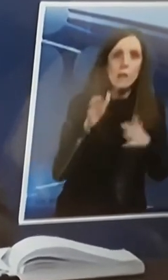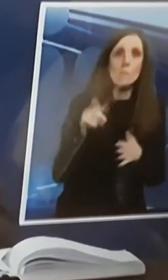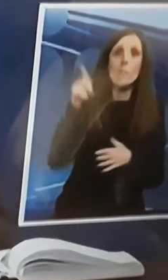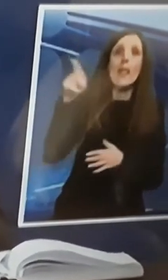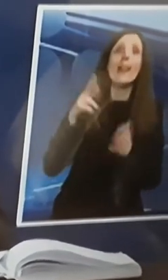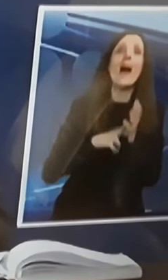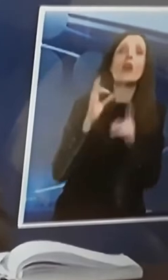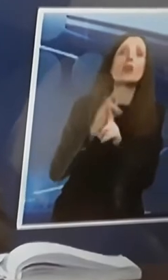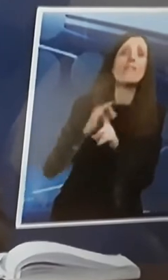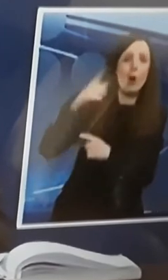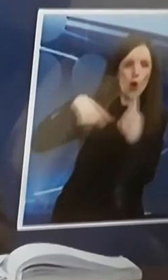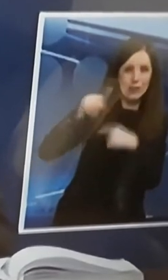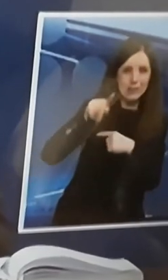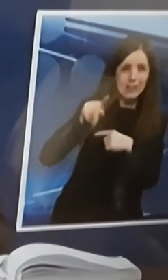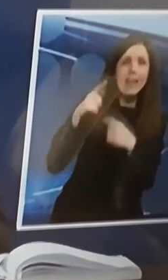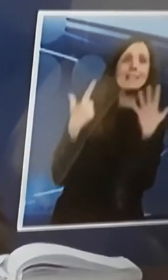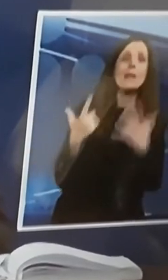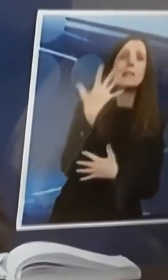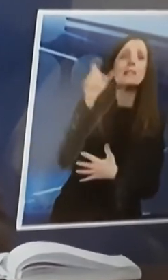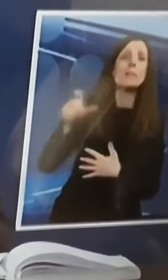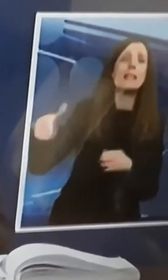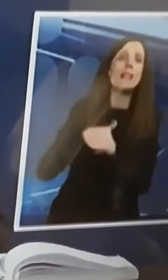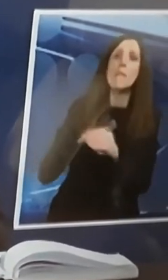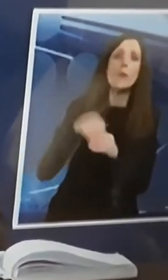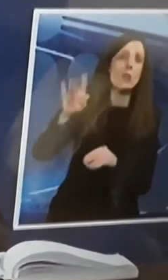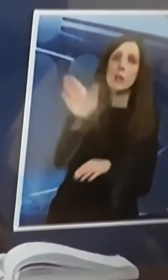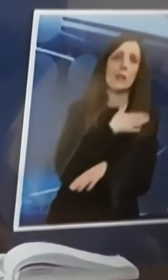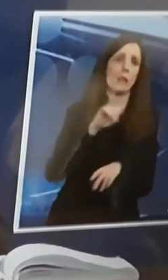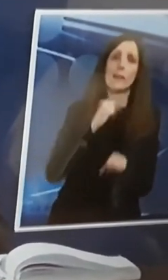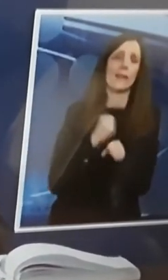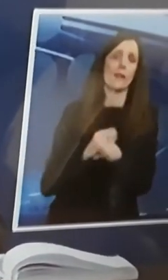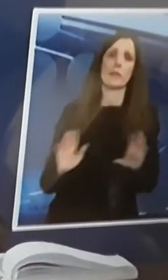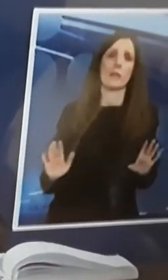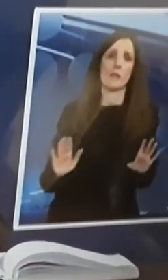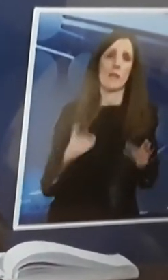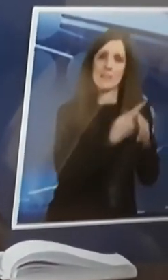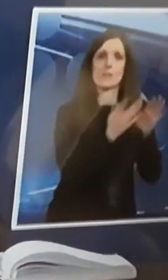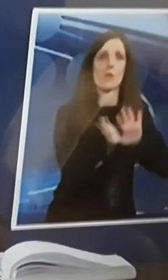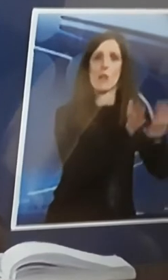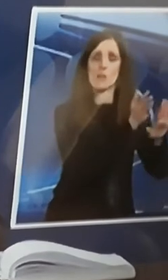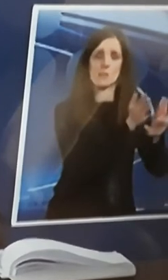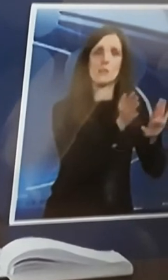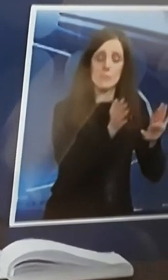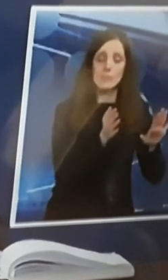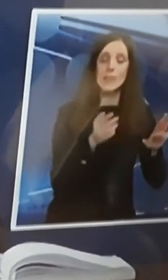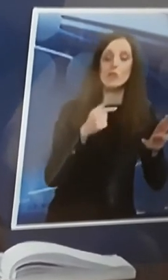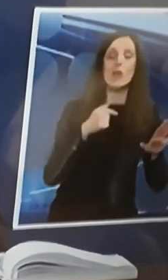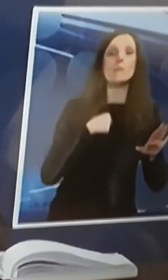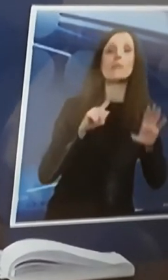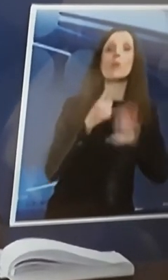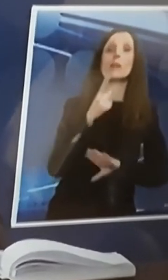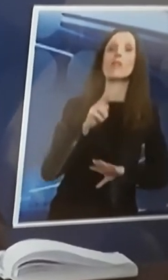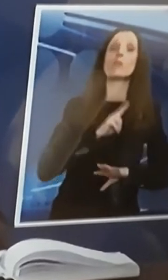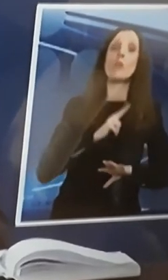osoba udaljeno s posla. Šta to znači? Od toga mi smo u prvom navratu imali